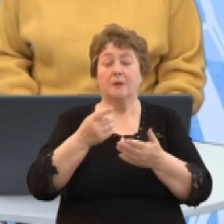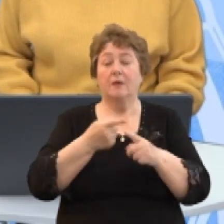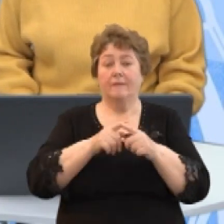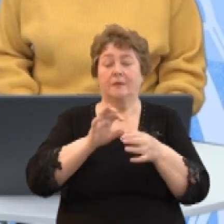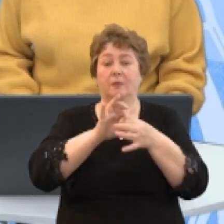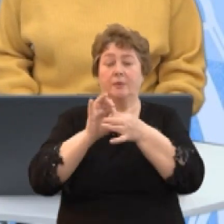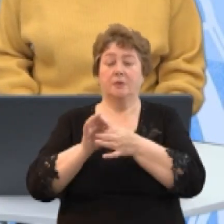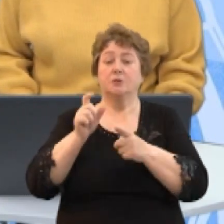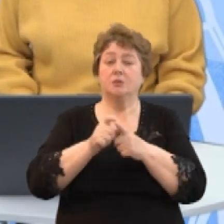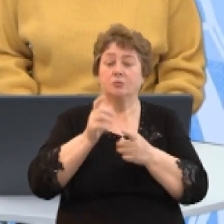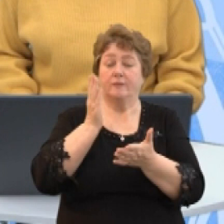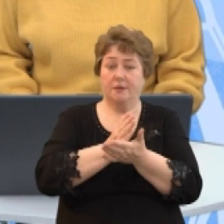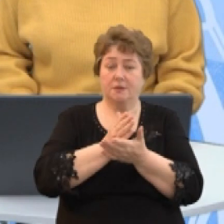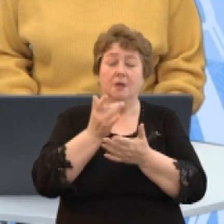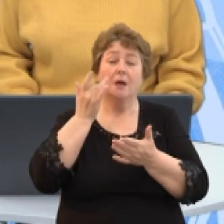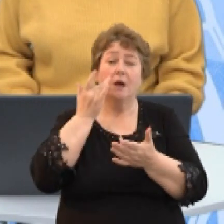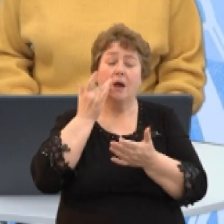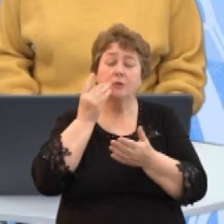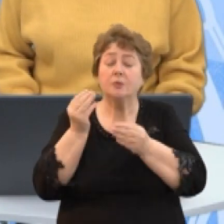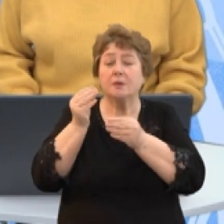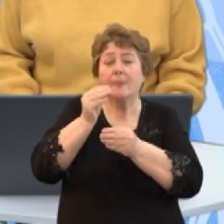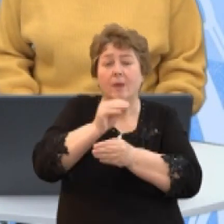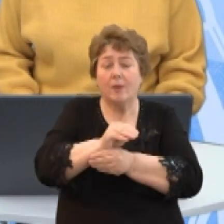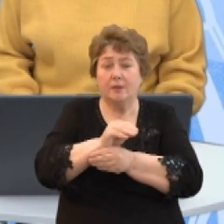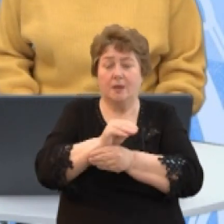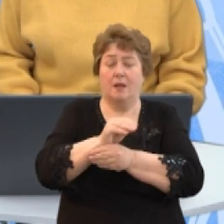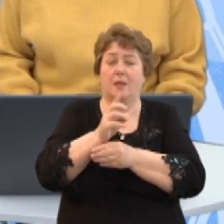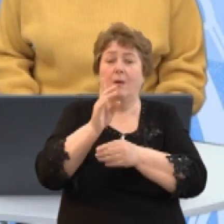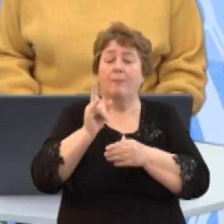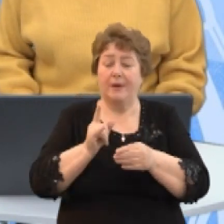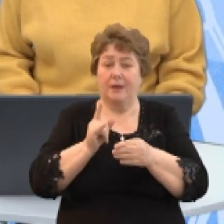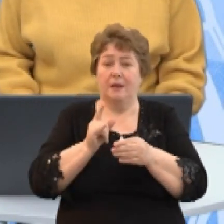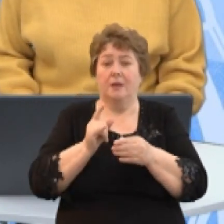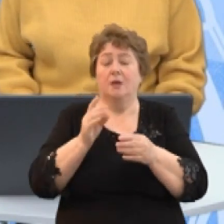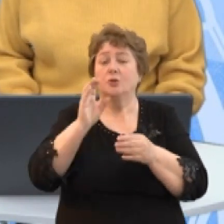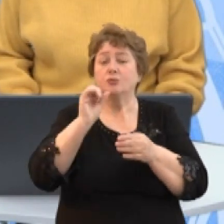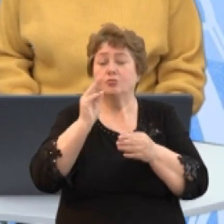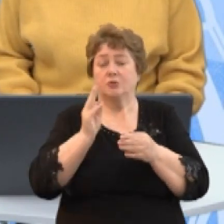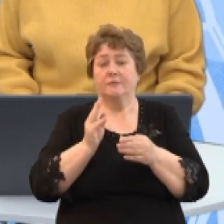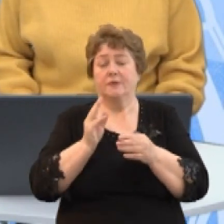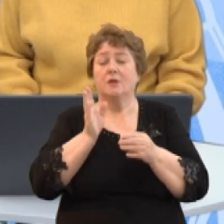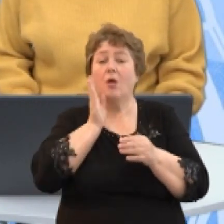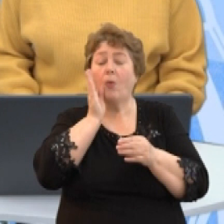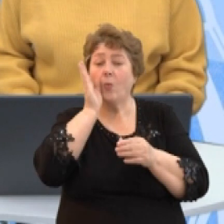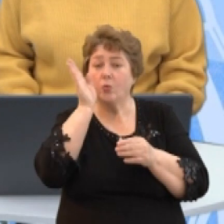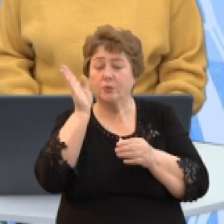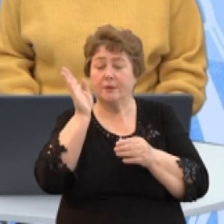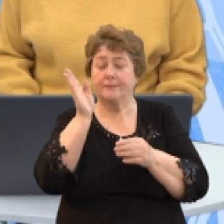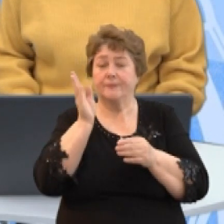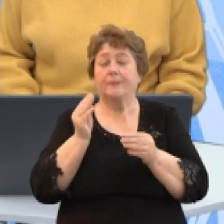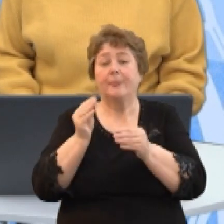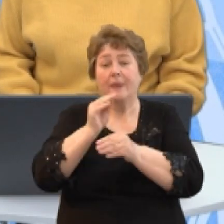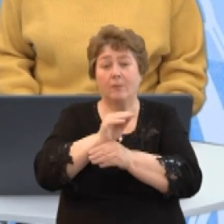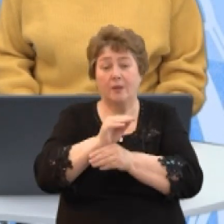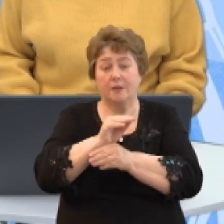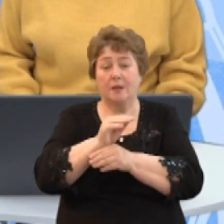предложении слово которое дополняла бы наше существительное утра дополняла